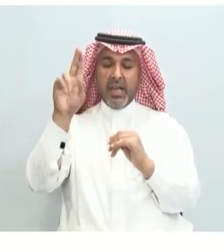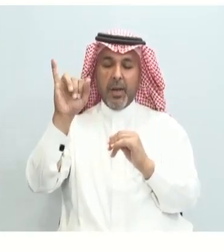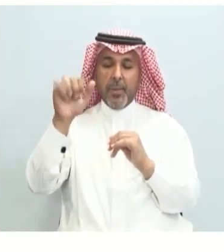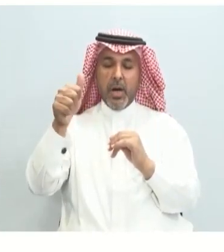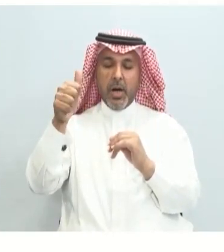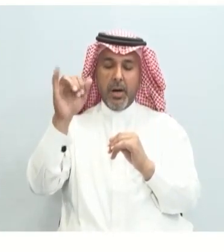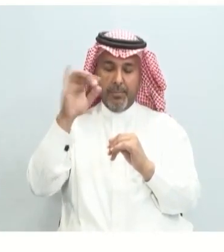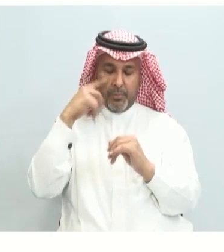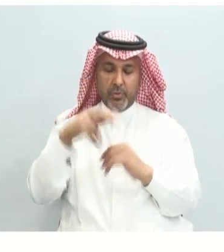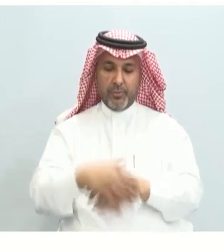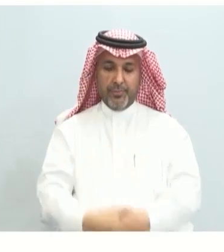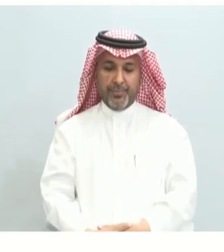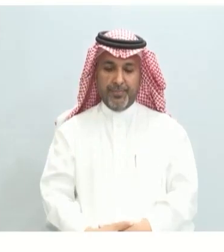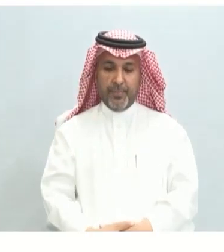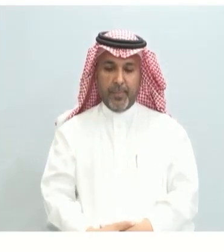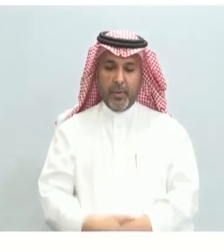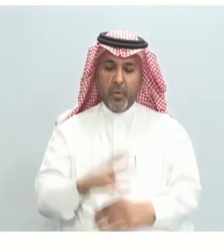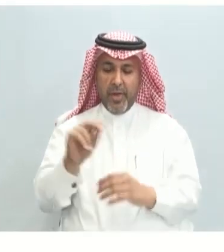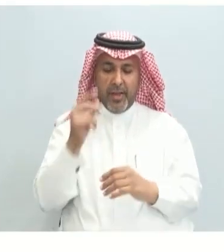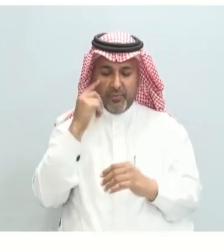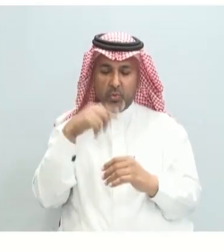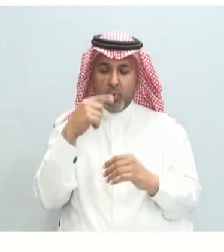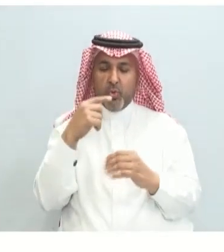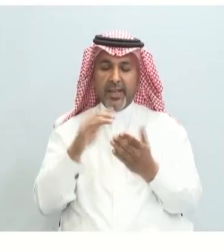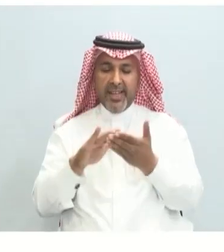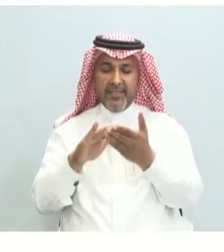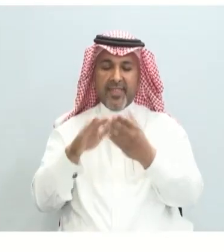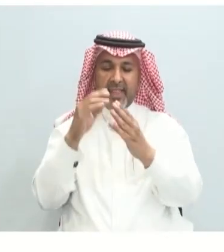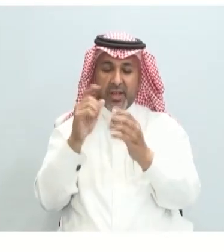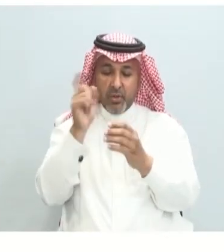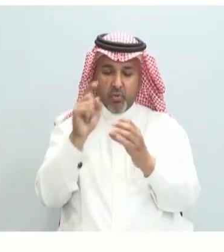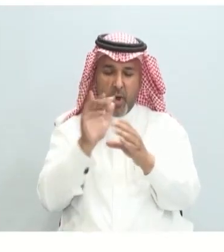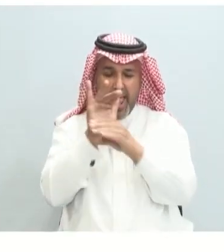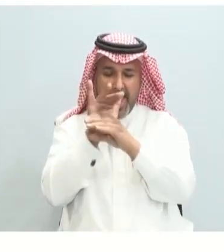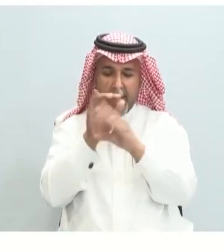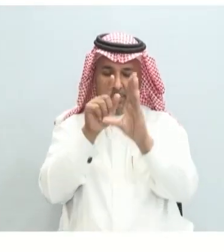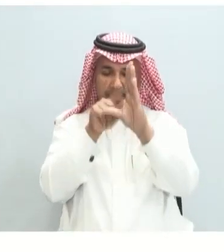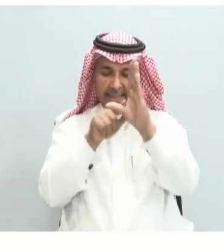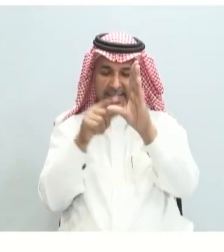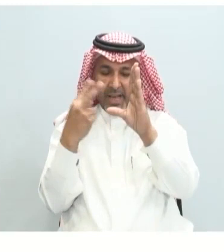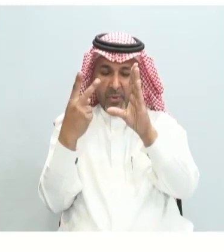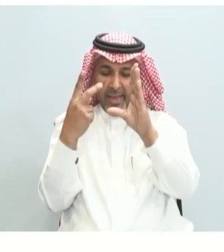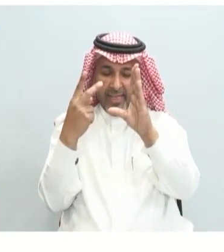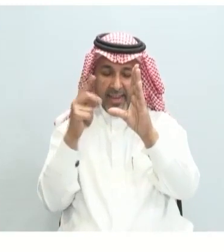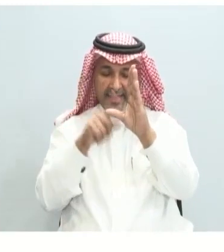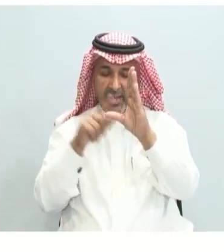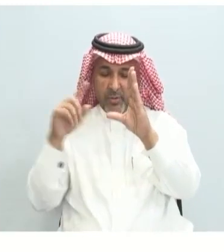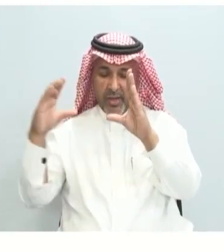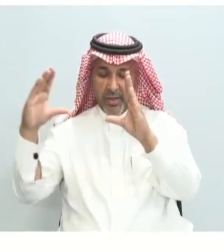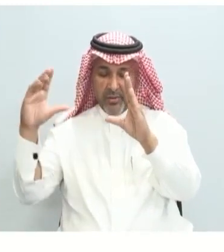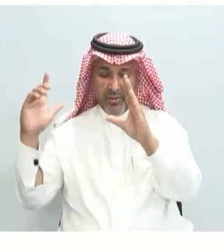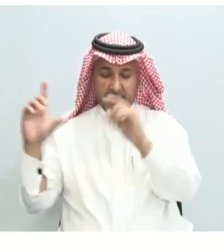زاويتين وضلع زاويتين وضلع فبالتالي استخدمنا قانون الجيوب او اعطيتك